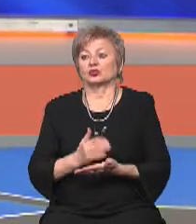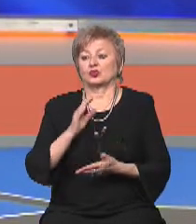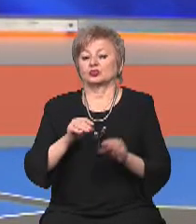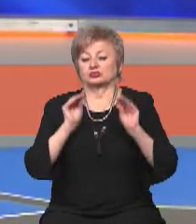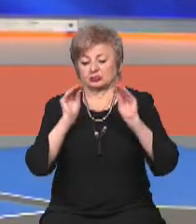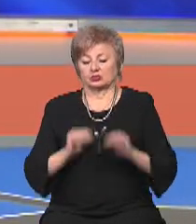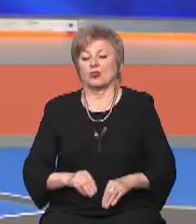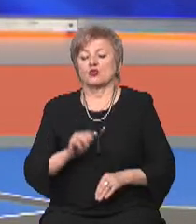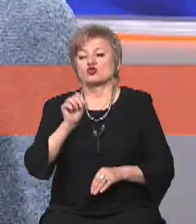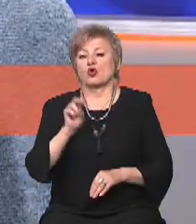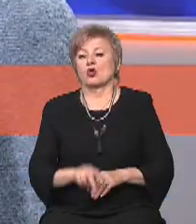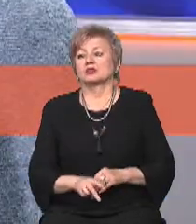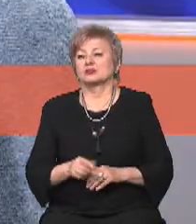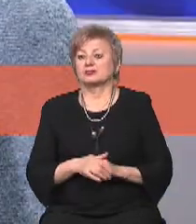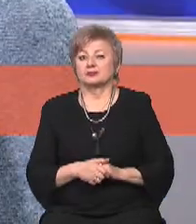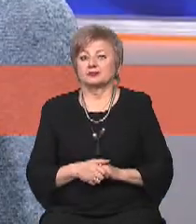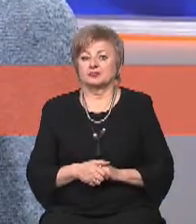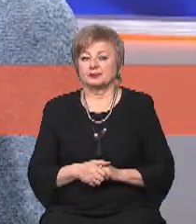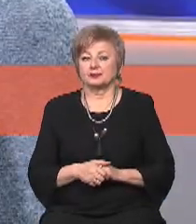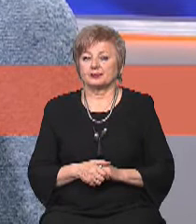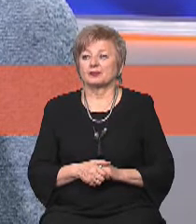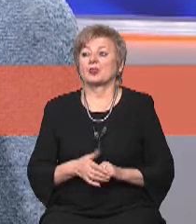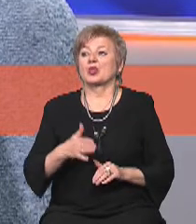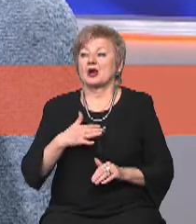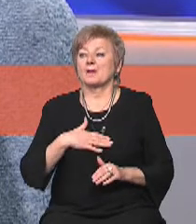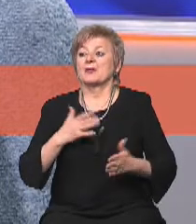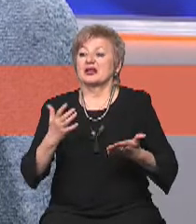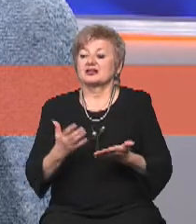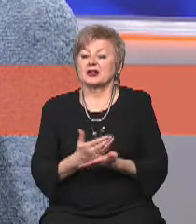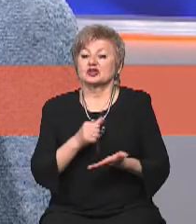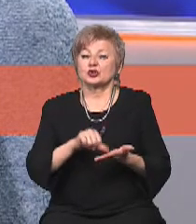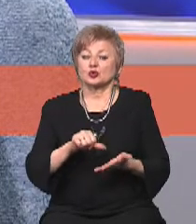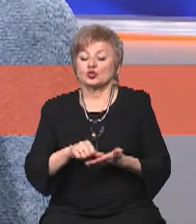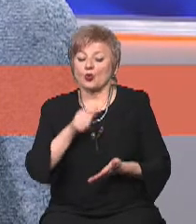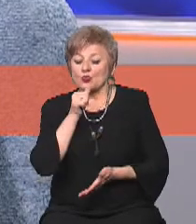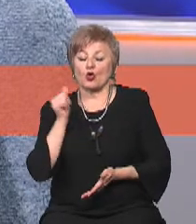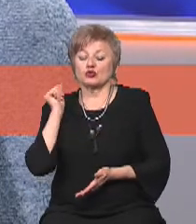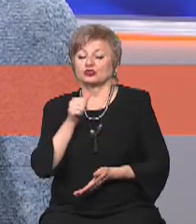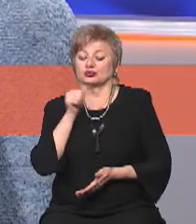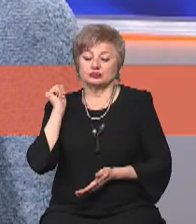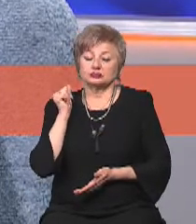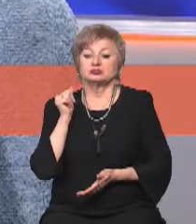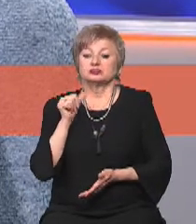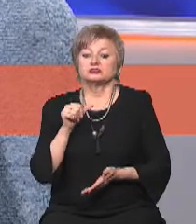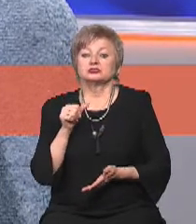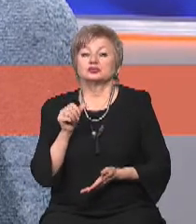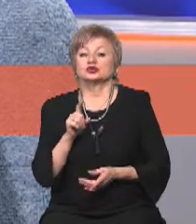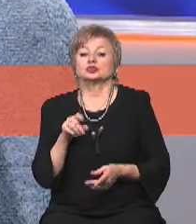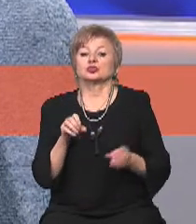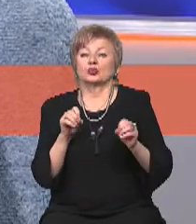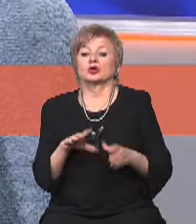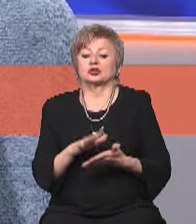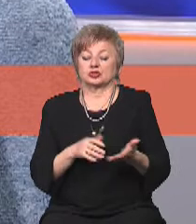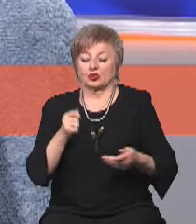протоколом координаційної ради. Пані Катерино, ми знайшли учасників минулорічних конкурсів громадського бюджету та тих, хто вирішив